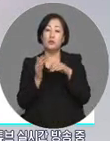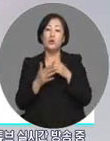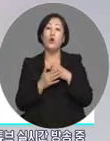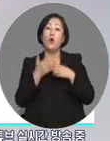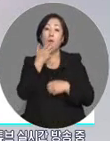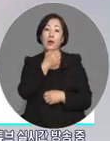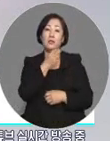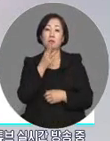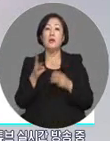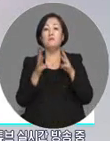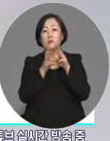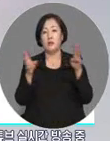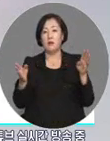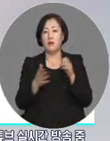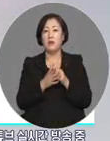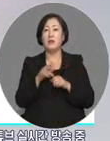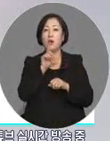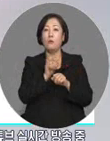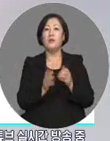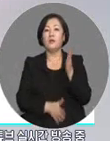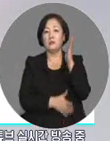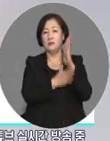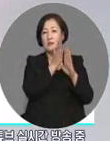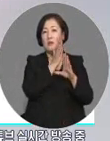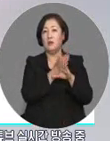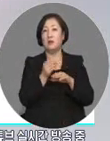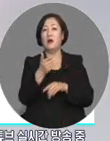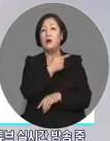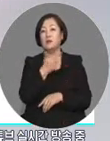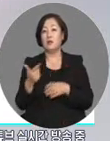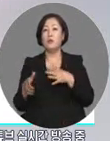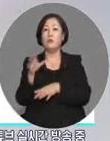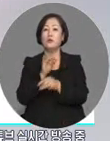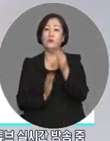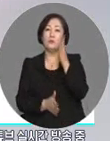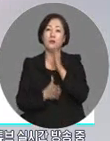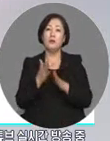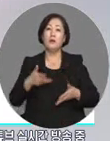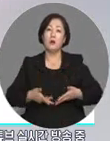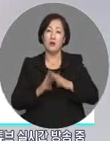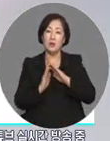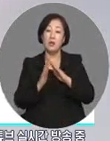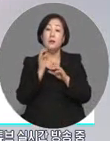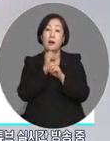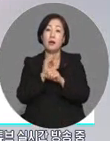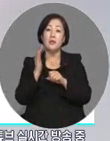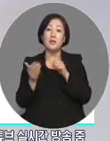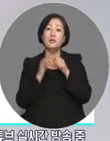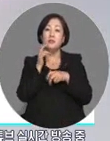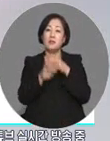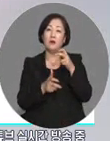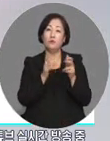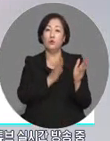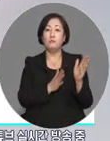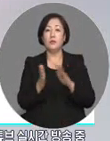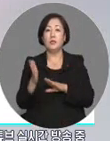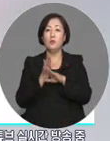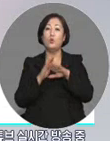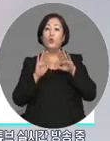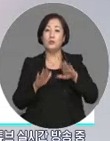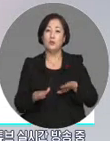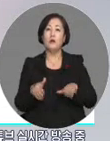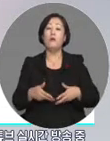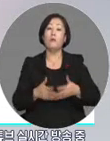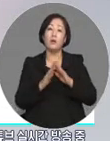83층 규모의 오피스텔과 함께 대규모 쇼핑몰을 건립하겠다는 신세계 사업 추진도 머지않아